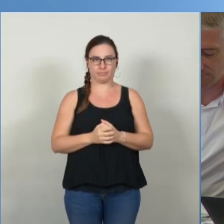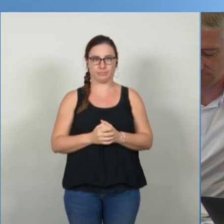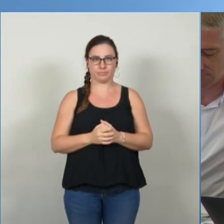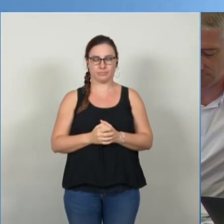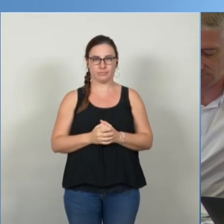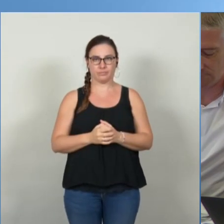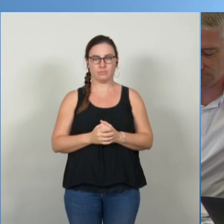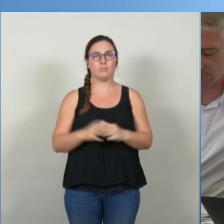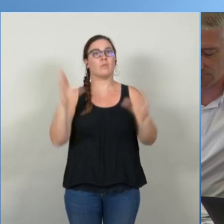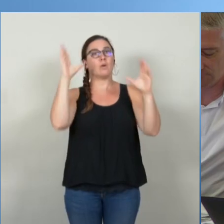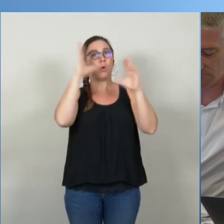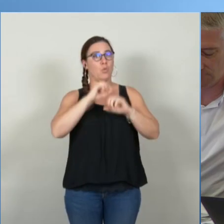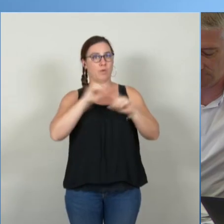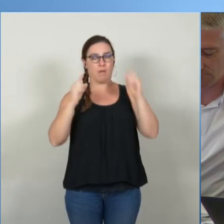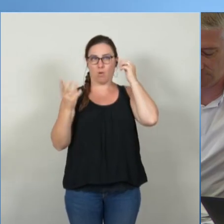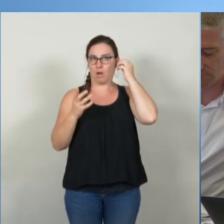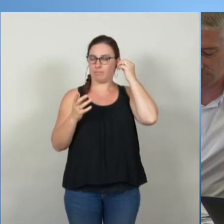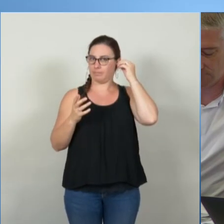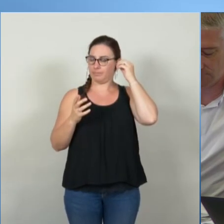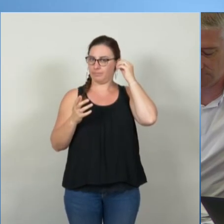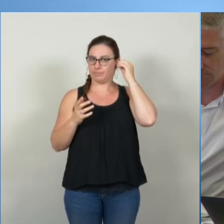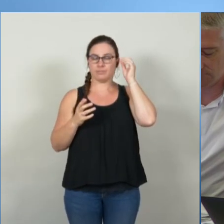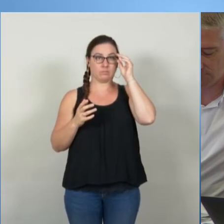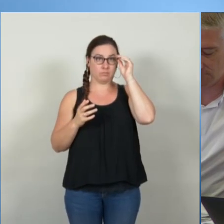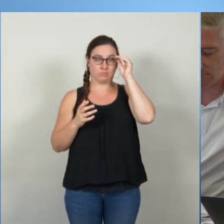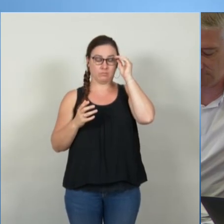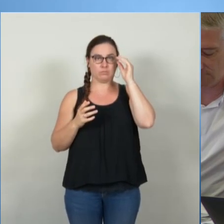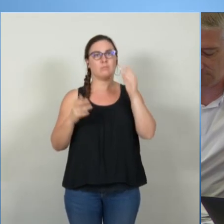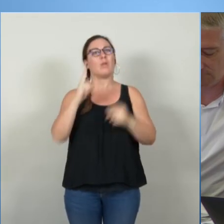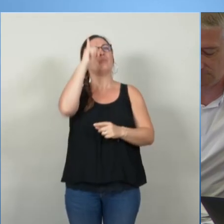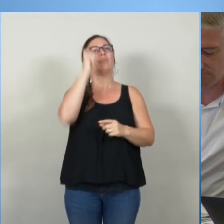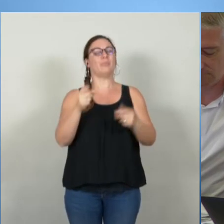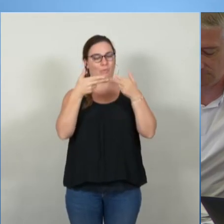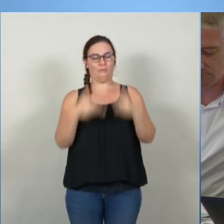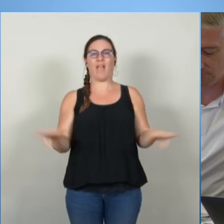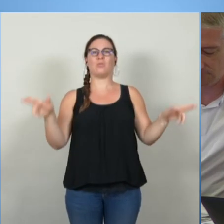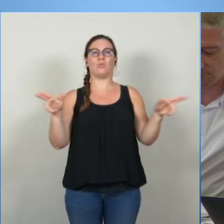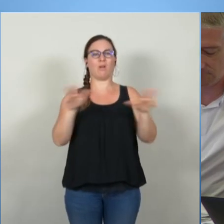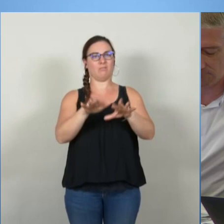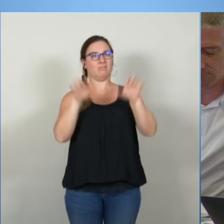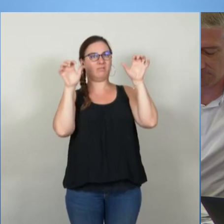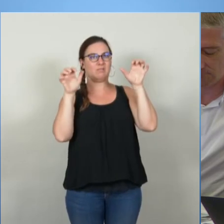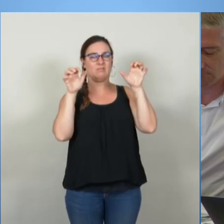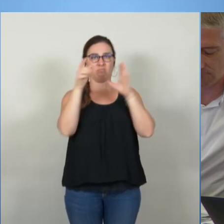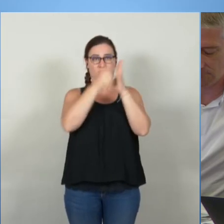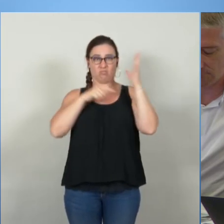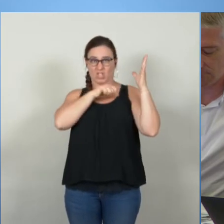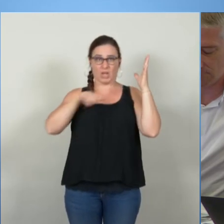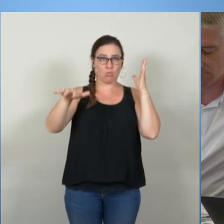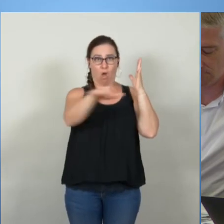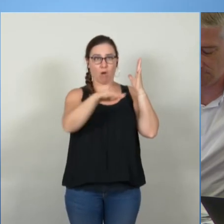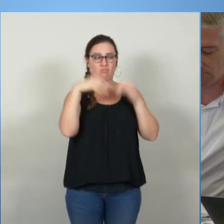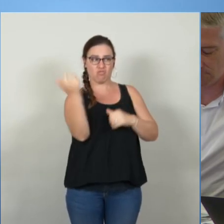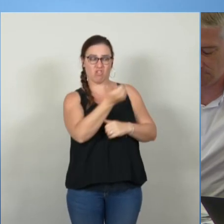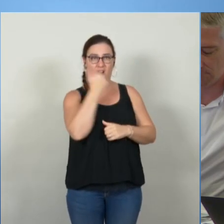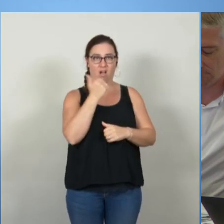que pour la la cérémonie d'ouverture il y avait eu une circulaire envoyée aux